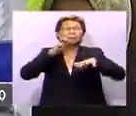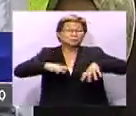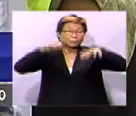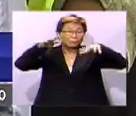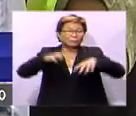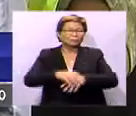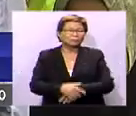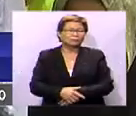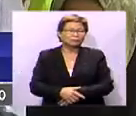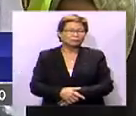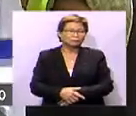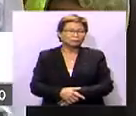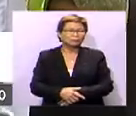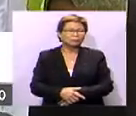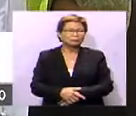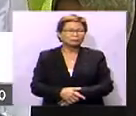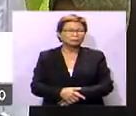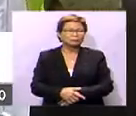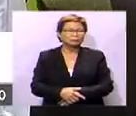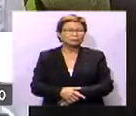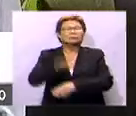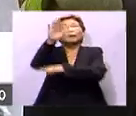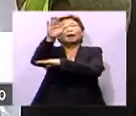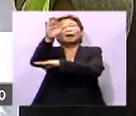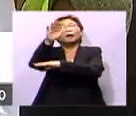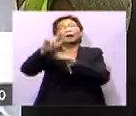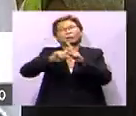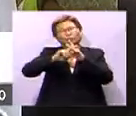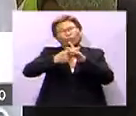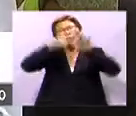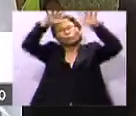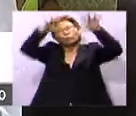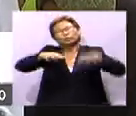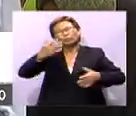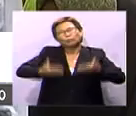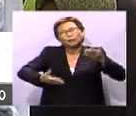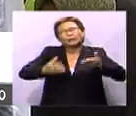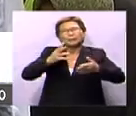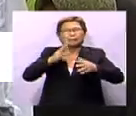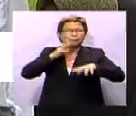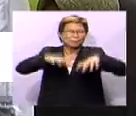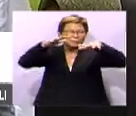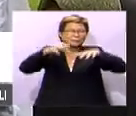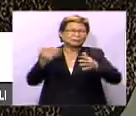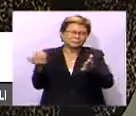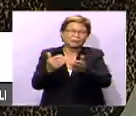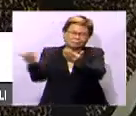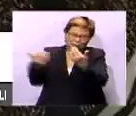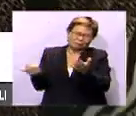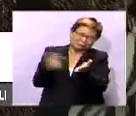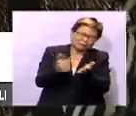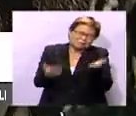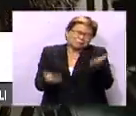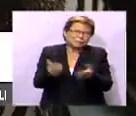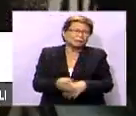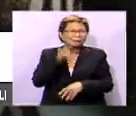kerja cuaca pun dengan hari ni mula hujan. Kemungkinan banjir pula tu kita akan pindah pula lah. Tahu dah